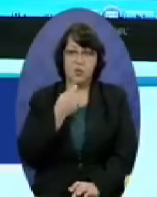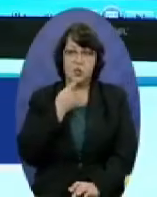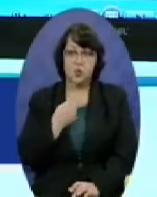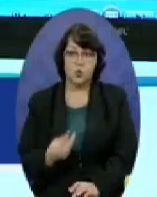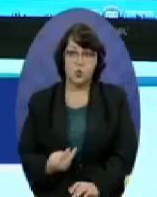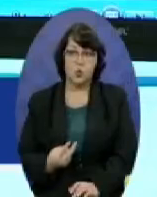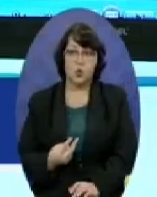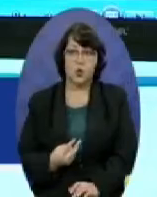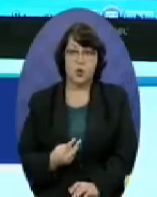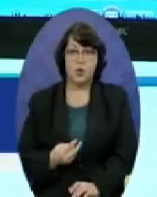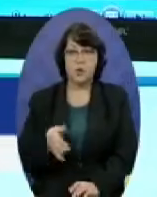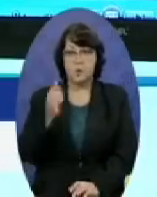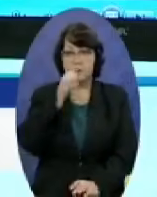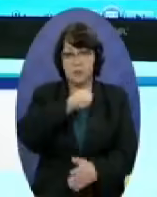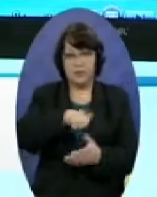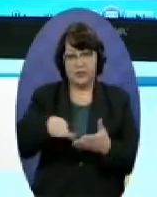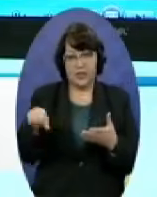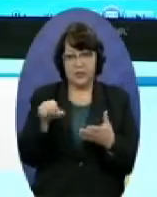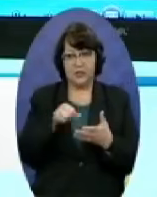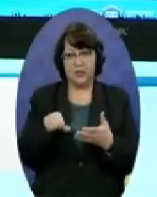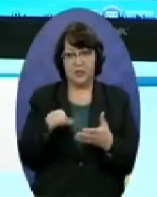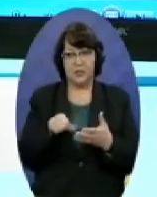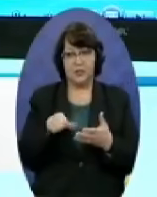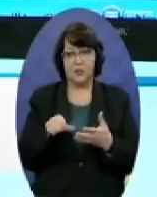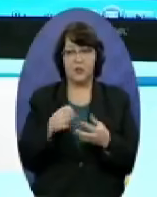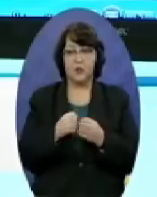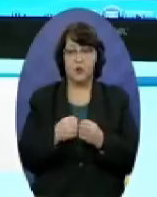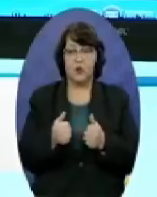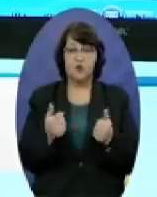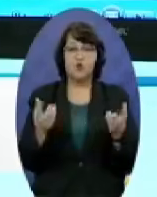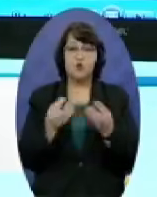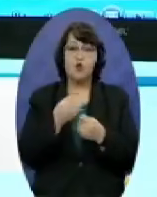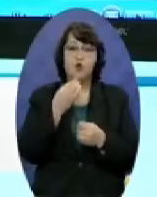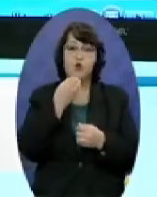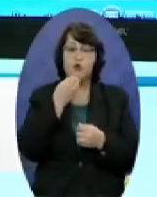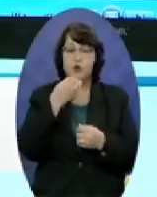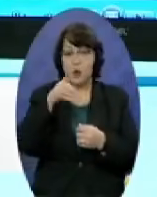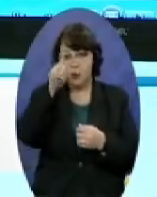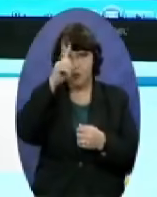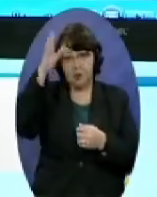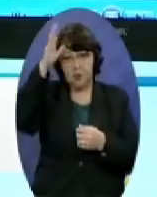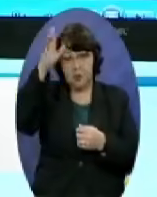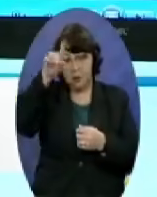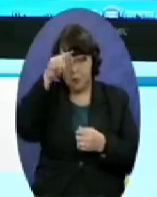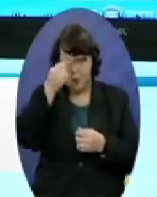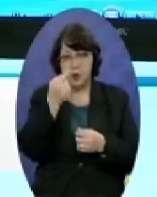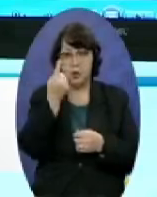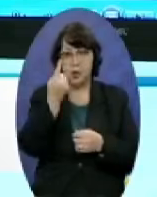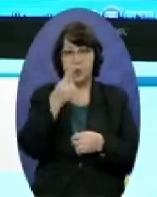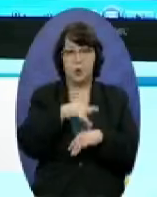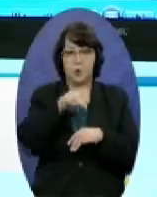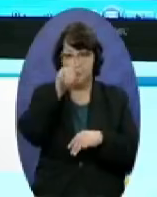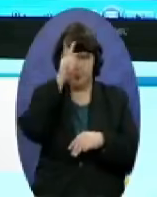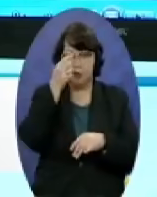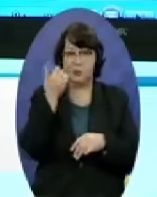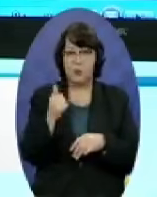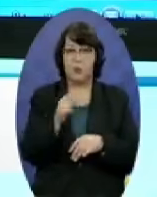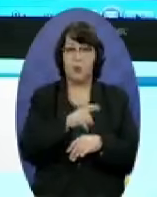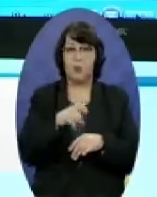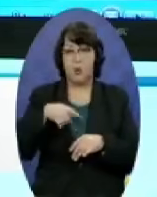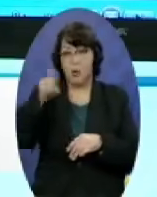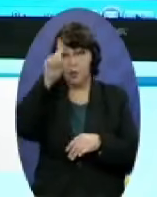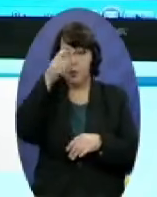артроскопийн мэс цэслийг нэвтрүүлсэн цөөхөн эмнэлгүүд байдаг. Гэмтэл сохох судлалын үндэсний төв, за улсын 1-р төв эмнэлэг, зарим хувийн эмнэлгүүд дээр